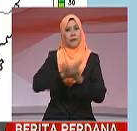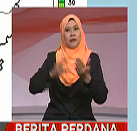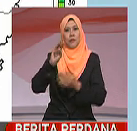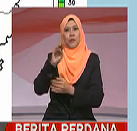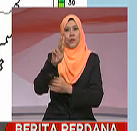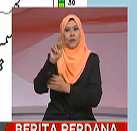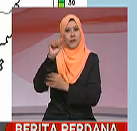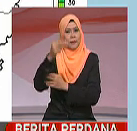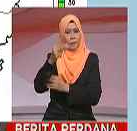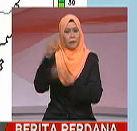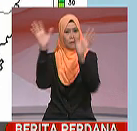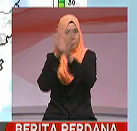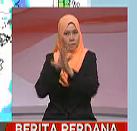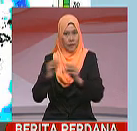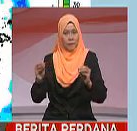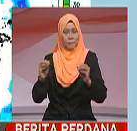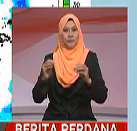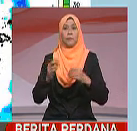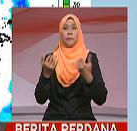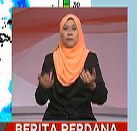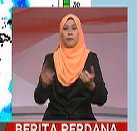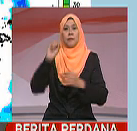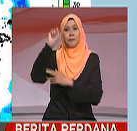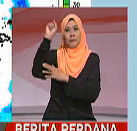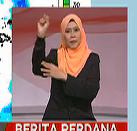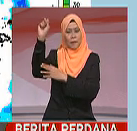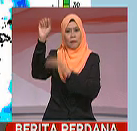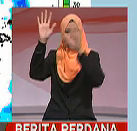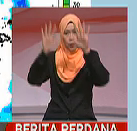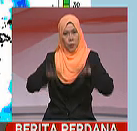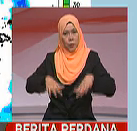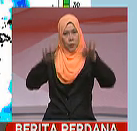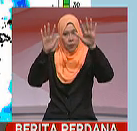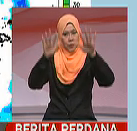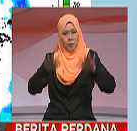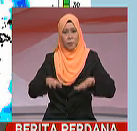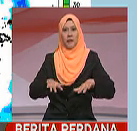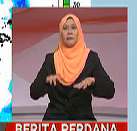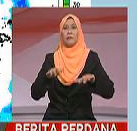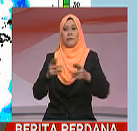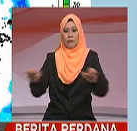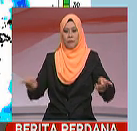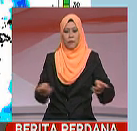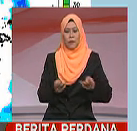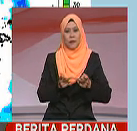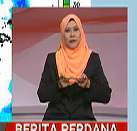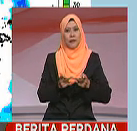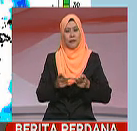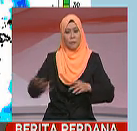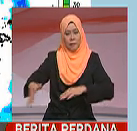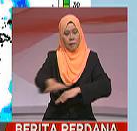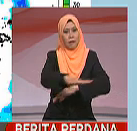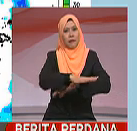di negeri Sarawak. Di samping itu juga di Sabah, iaitu hujan juga boleh berlaku di kawasan perairan dan